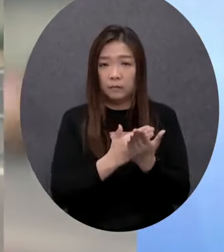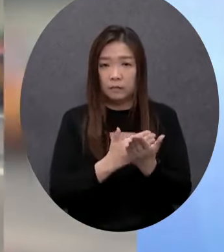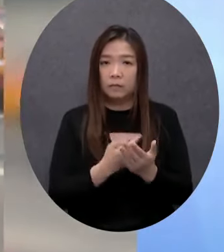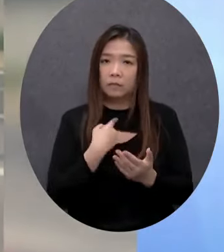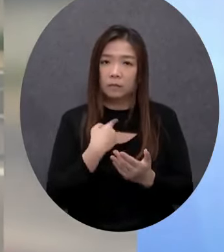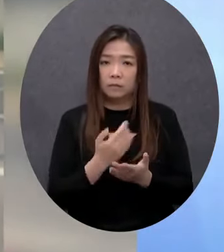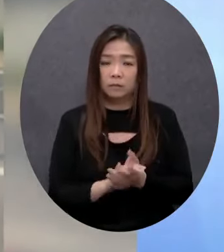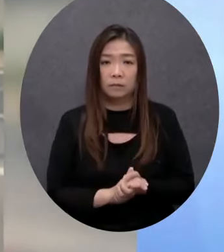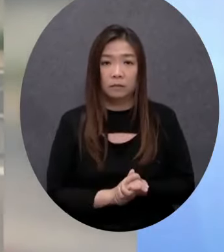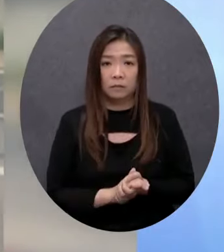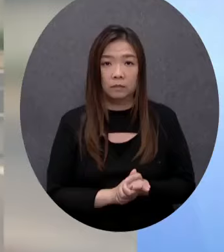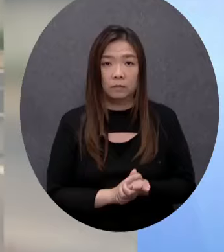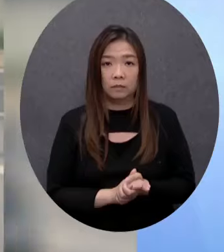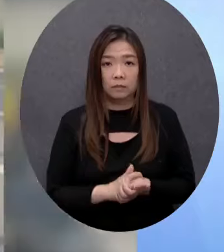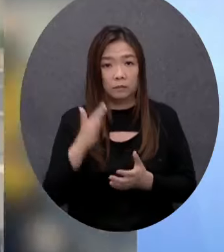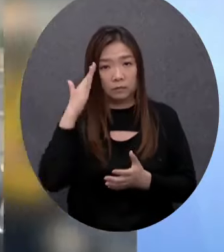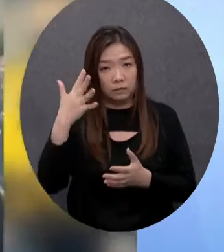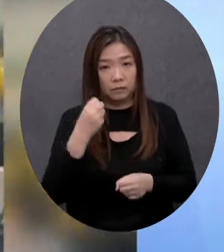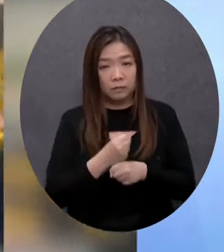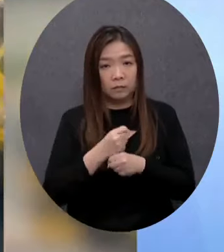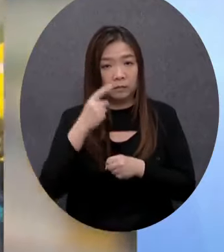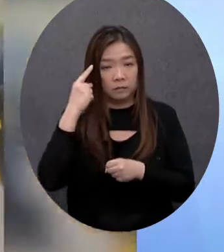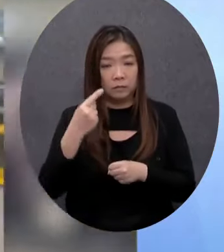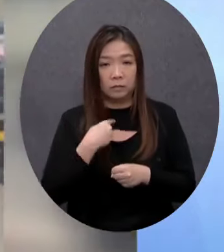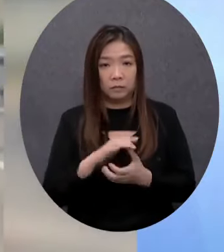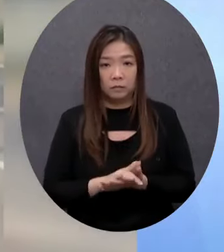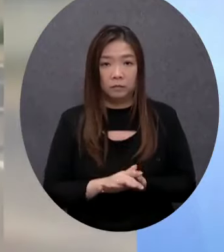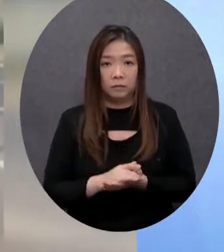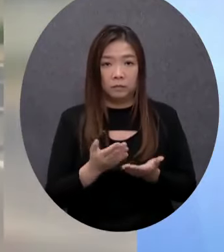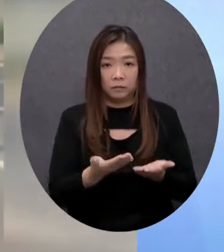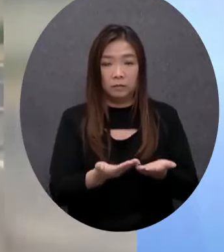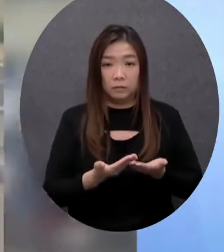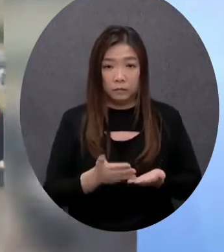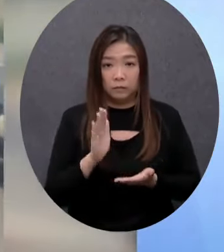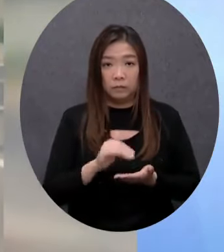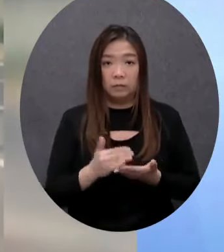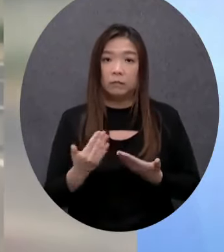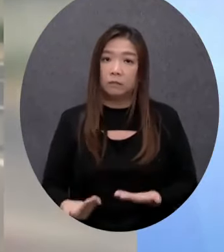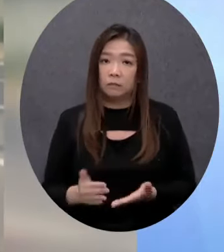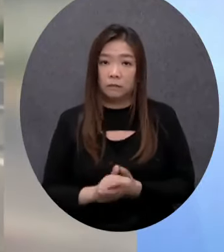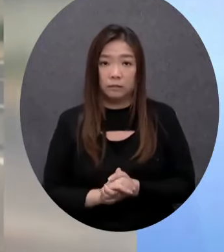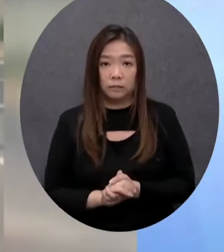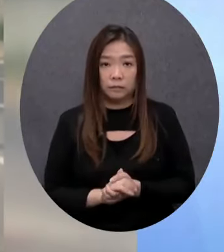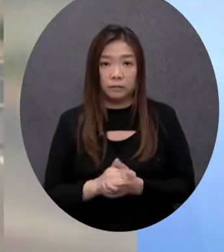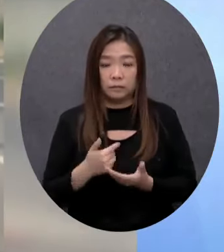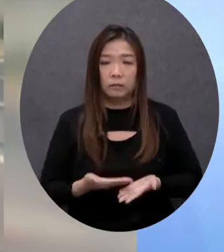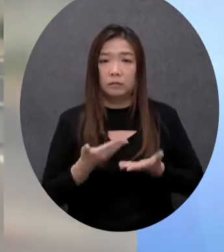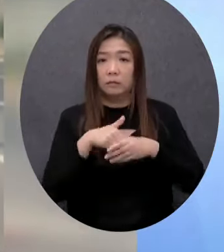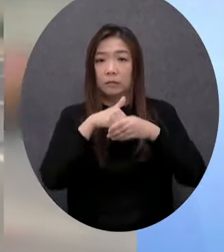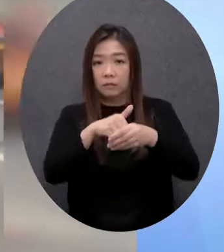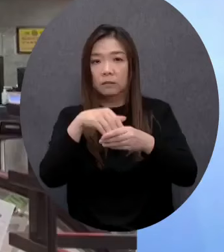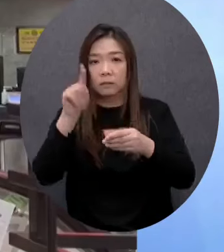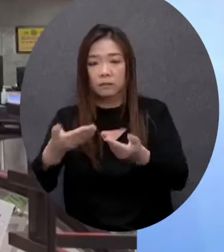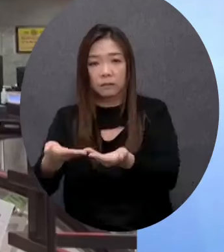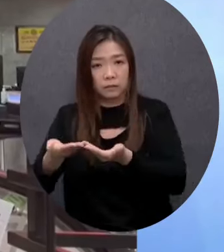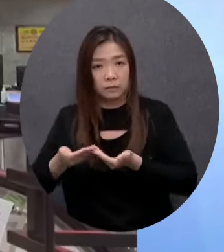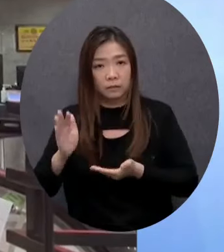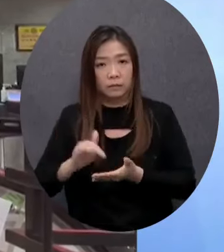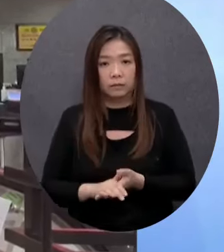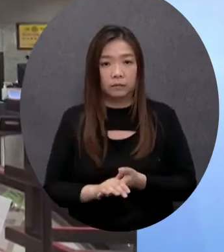要五个工作日这个证才能下来的，但是现在呢，就当时让我办理，当时这个证就能取了。其